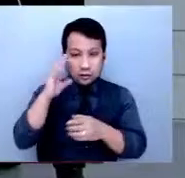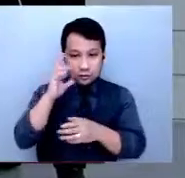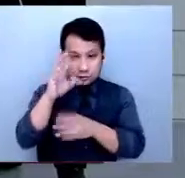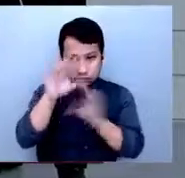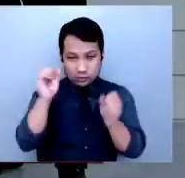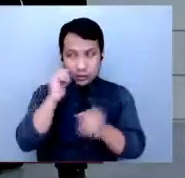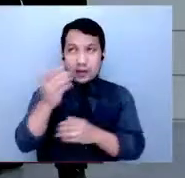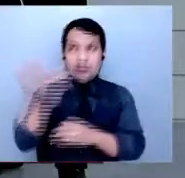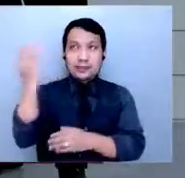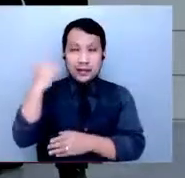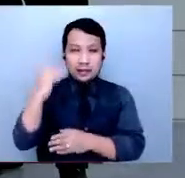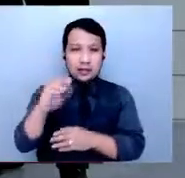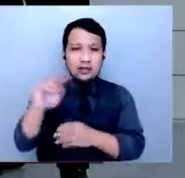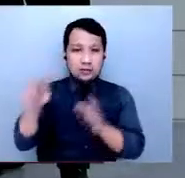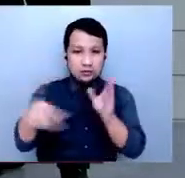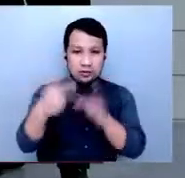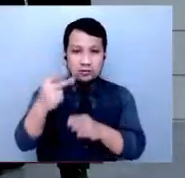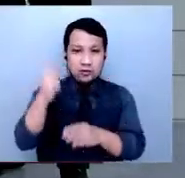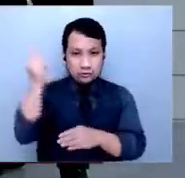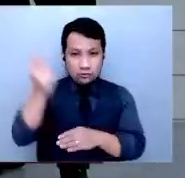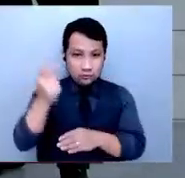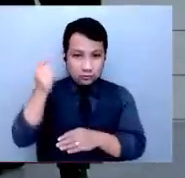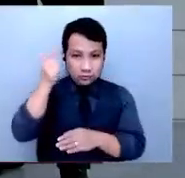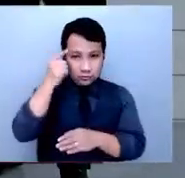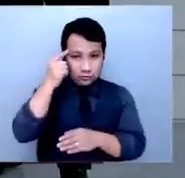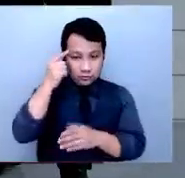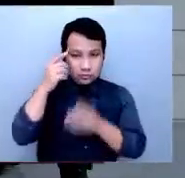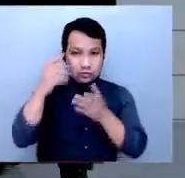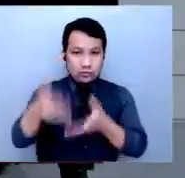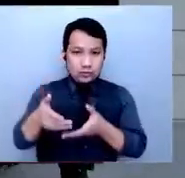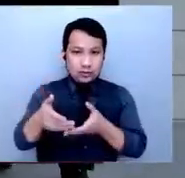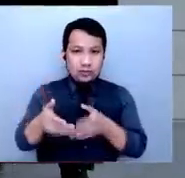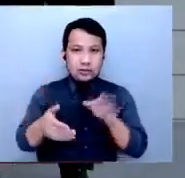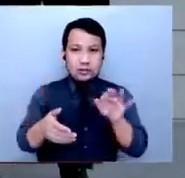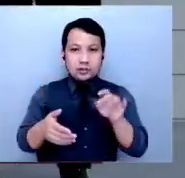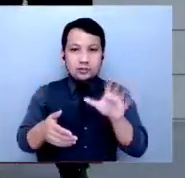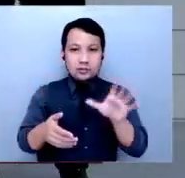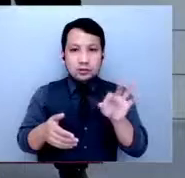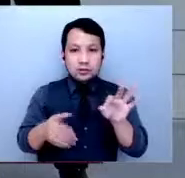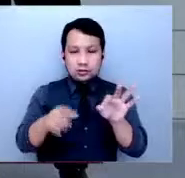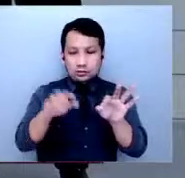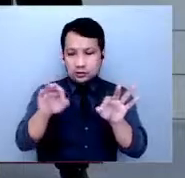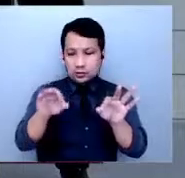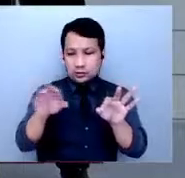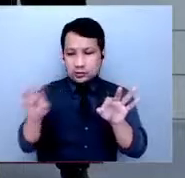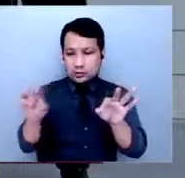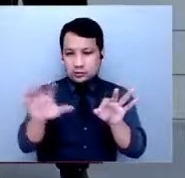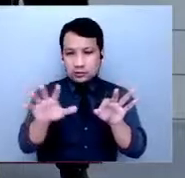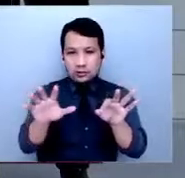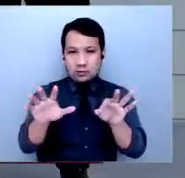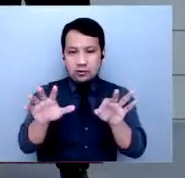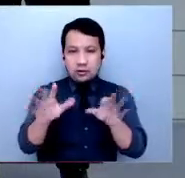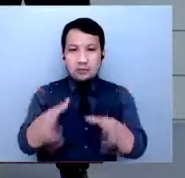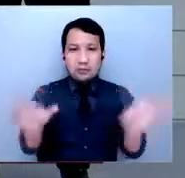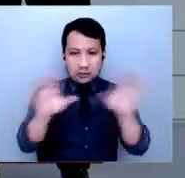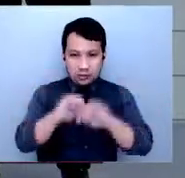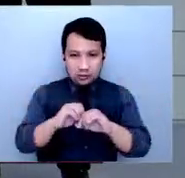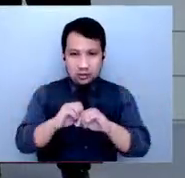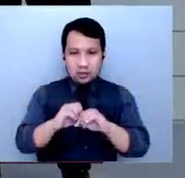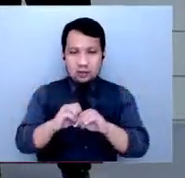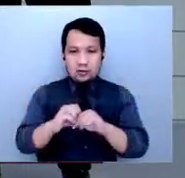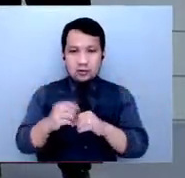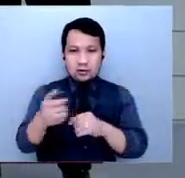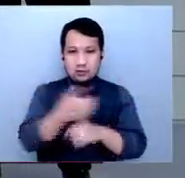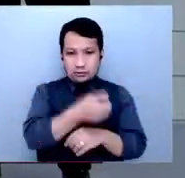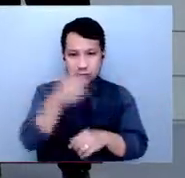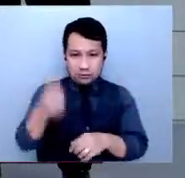ng Davao mula 1959 hanggang 1965. Katapusan po o Disyembre ng 1965, kinuha siya ng